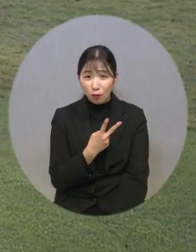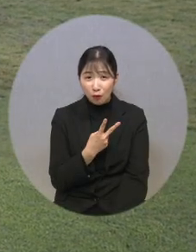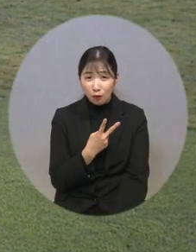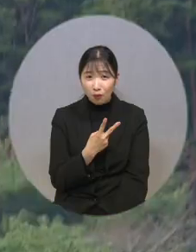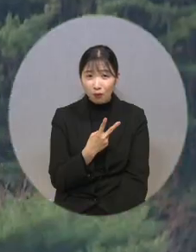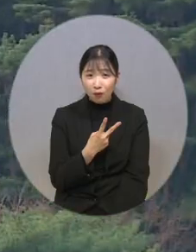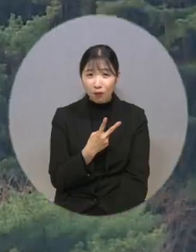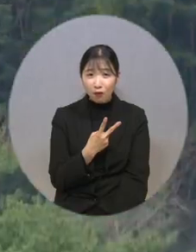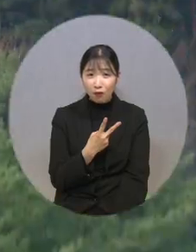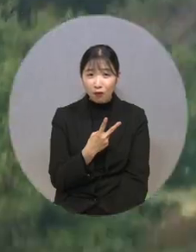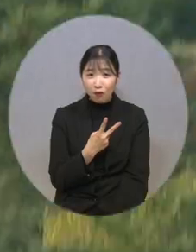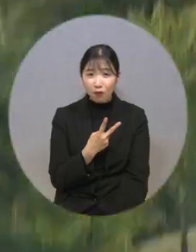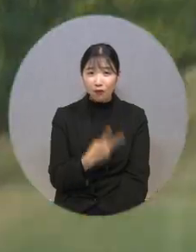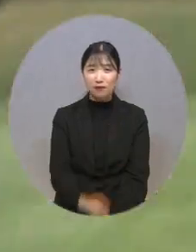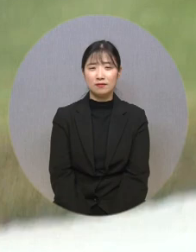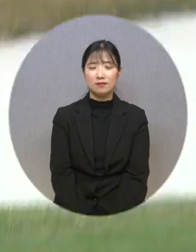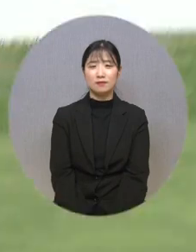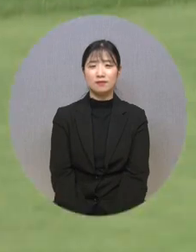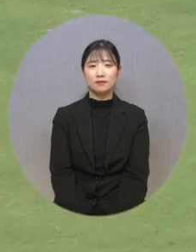어 이것도